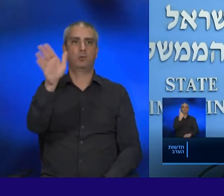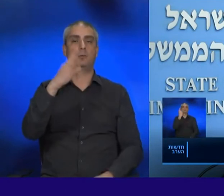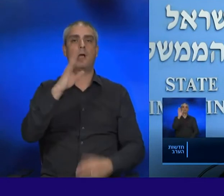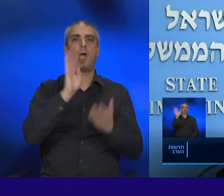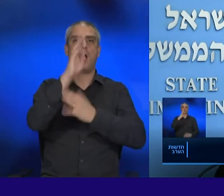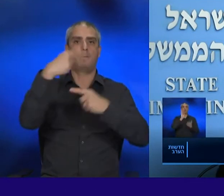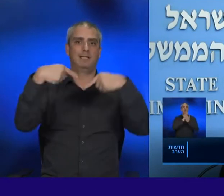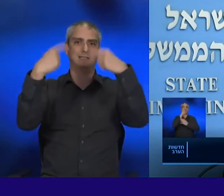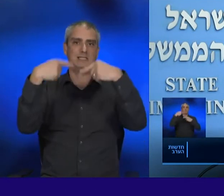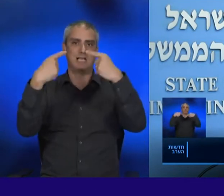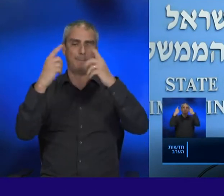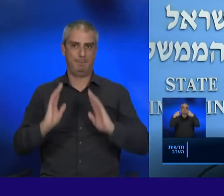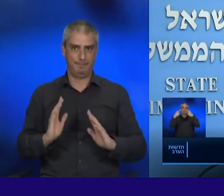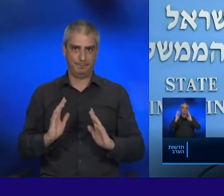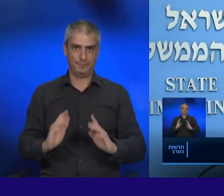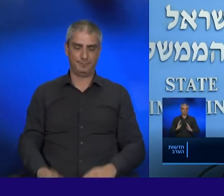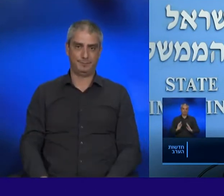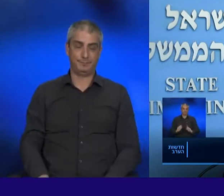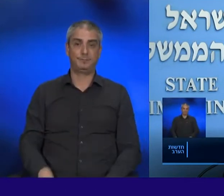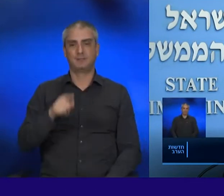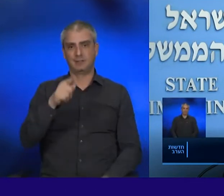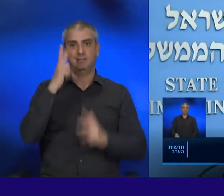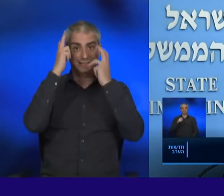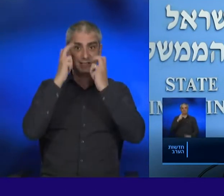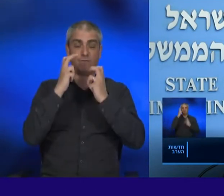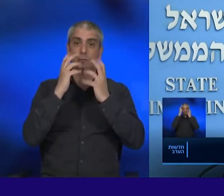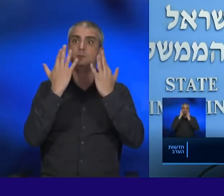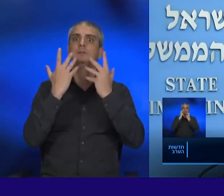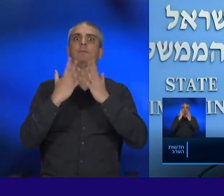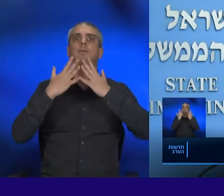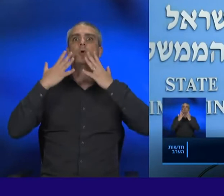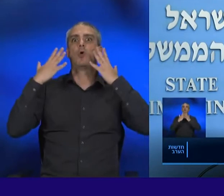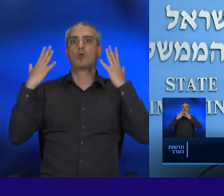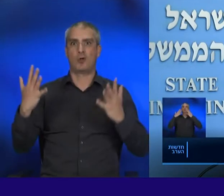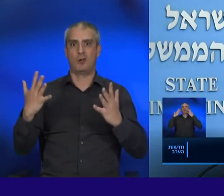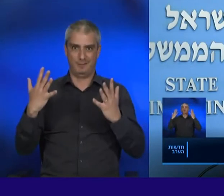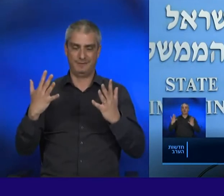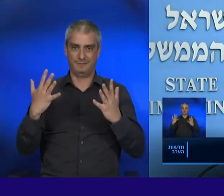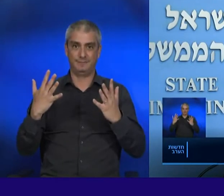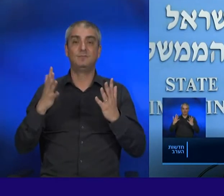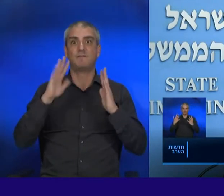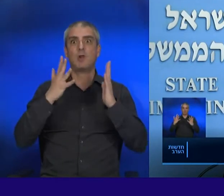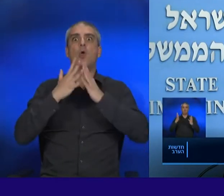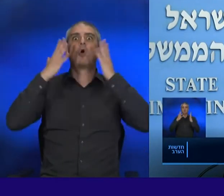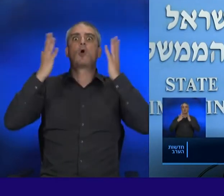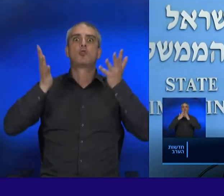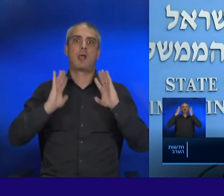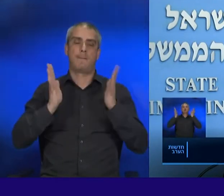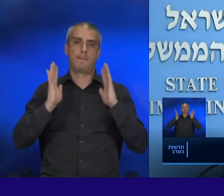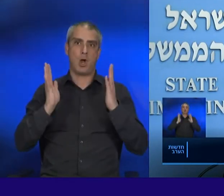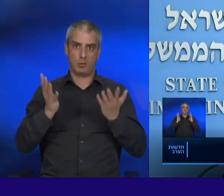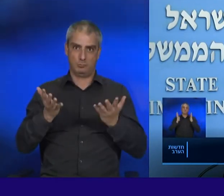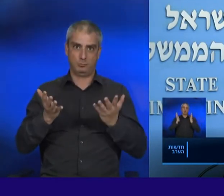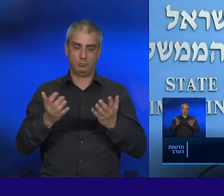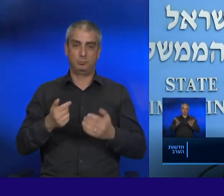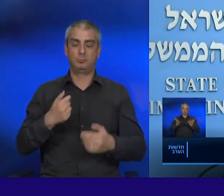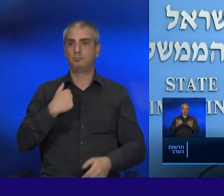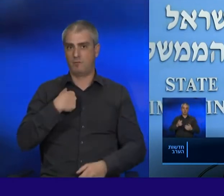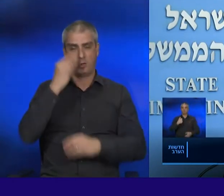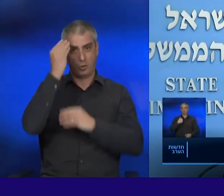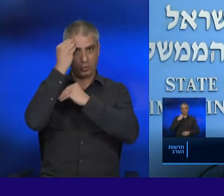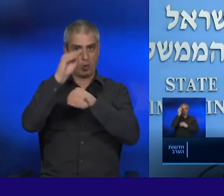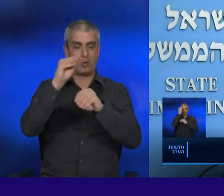14 יום. אלה צפויים להיות מספרים גדולים, אפילו גדולים מאוד, ואנחנו